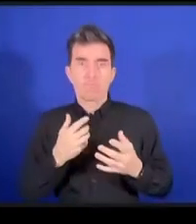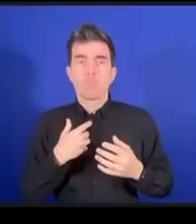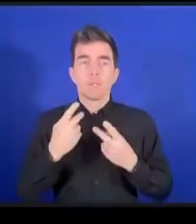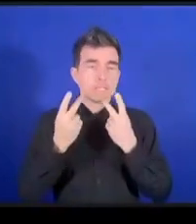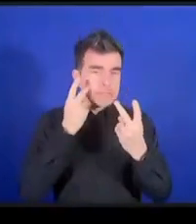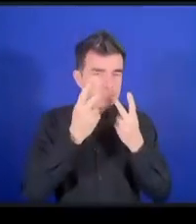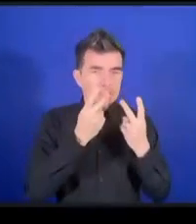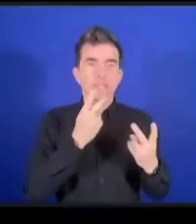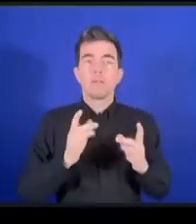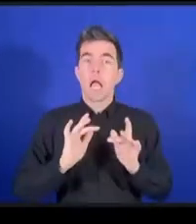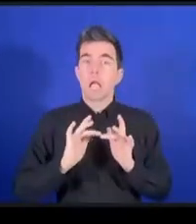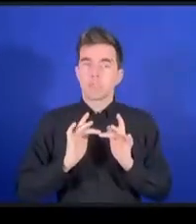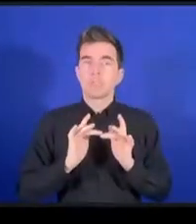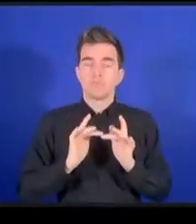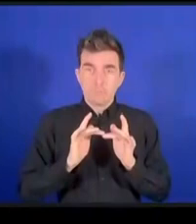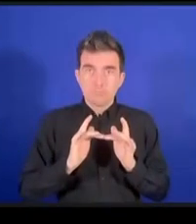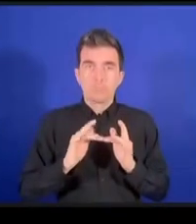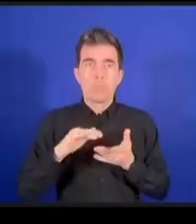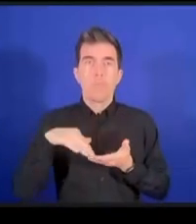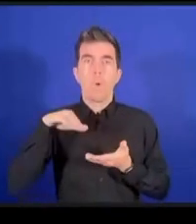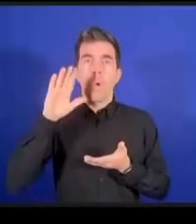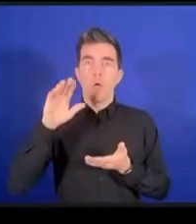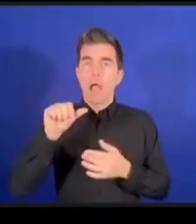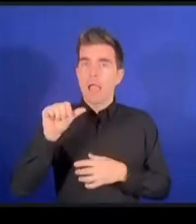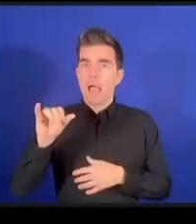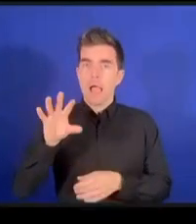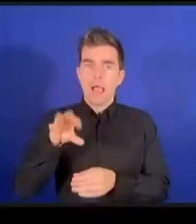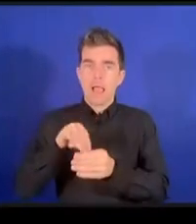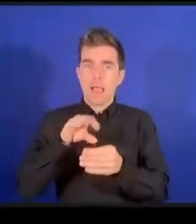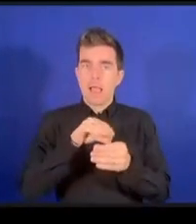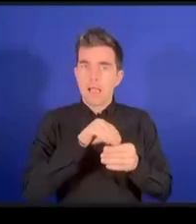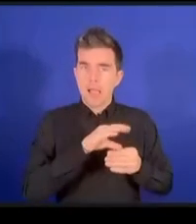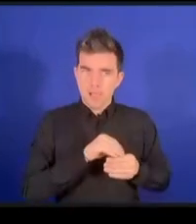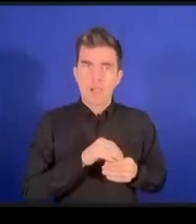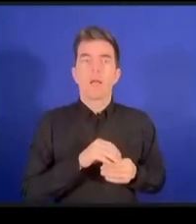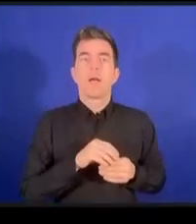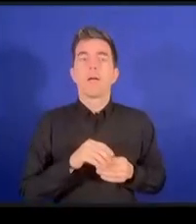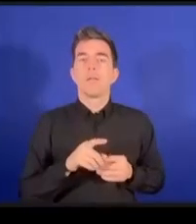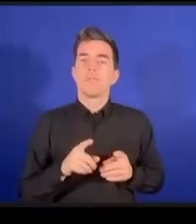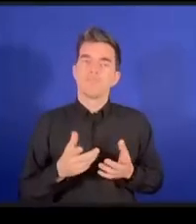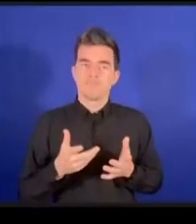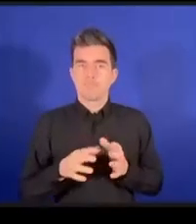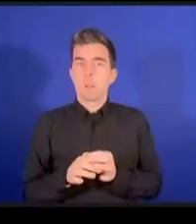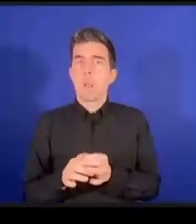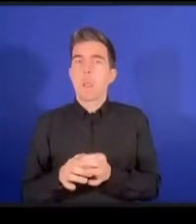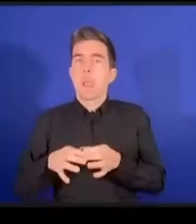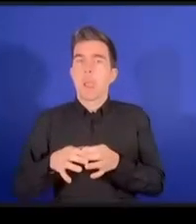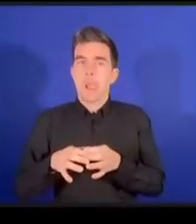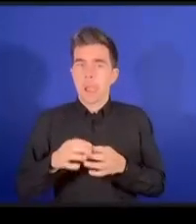связи с таким нишевым